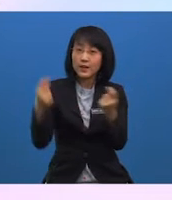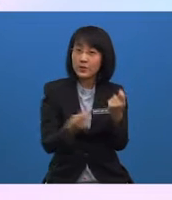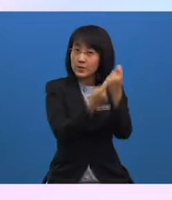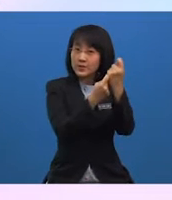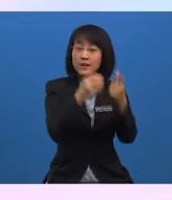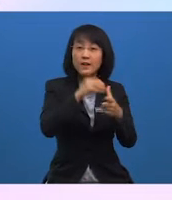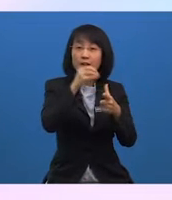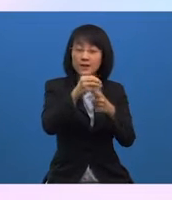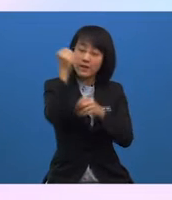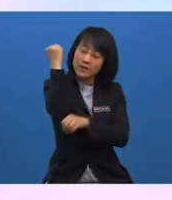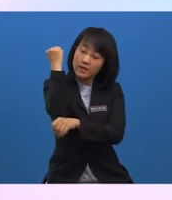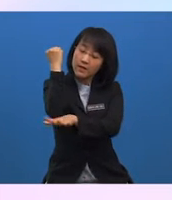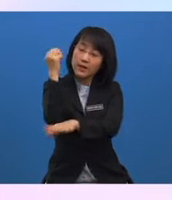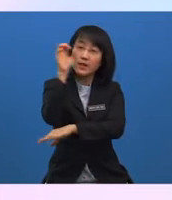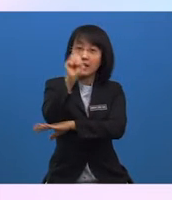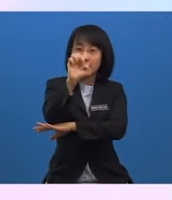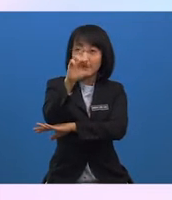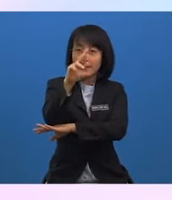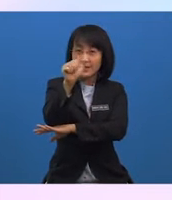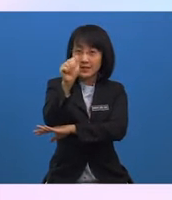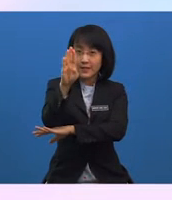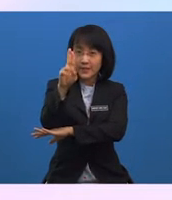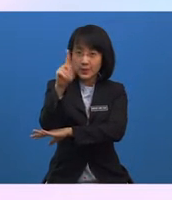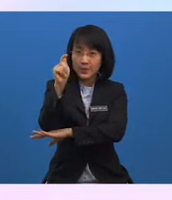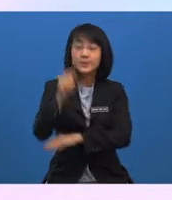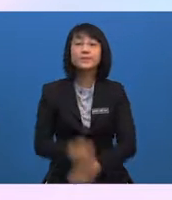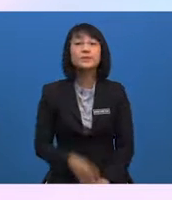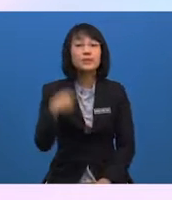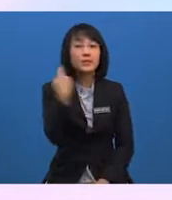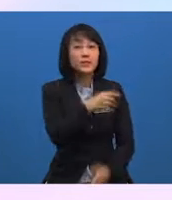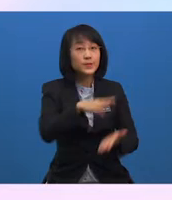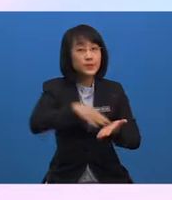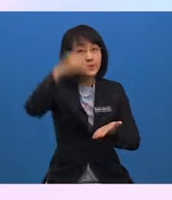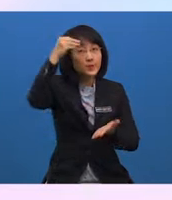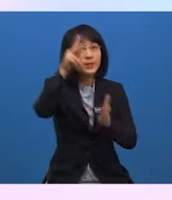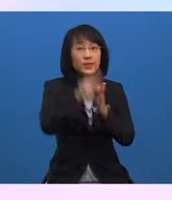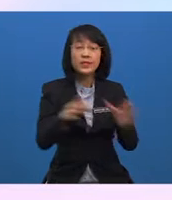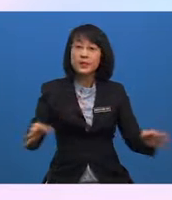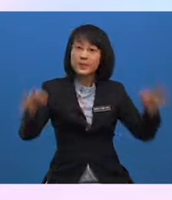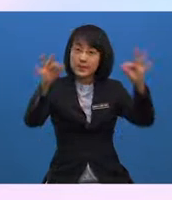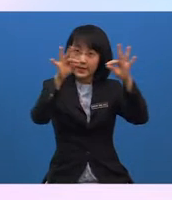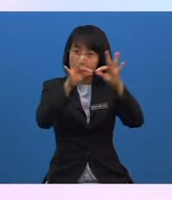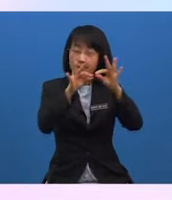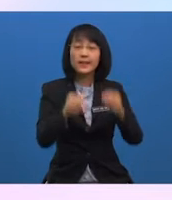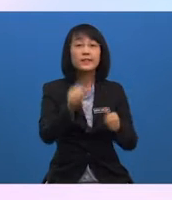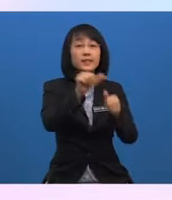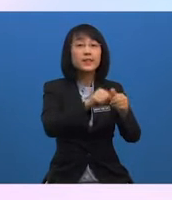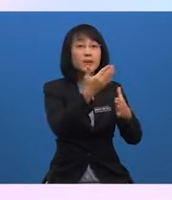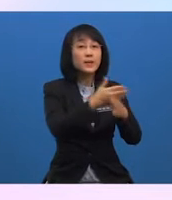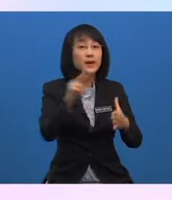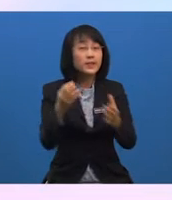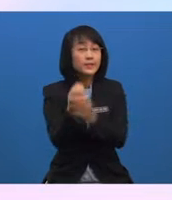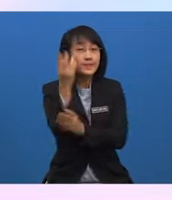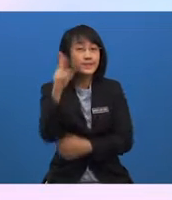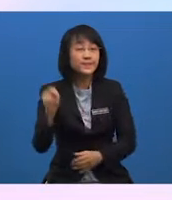serabut. Kita juga pelajari tentang kepentingan setiap bahagian tumbuhan. Bunga